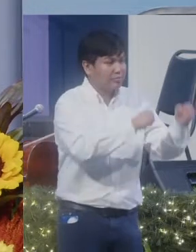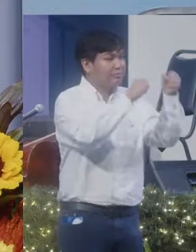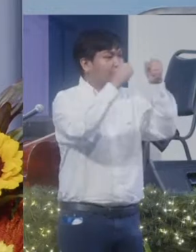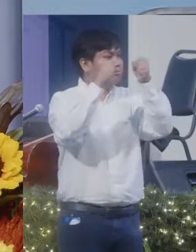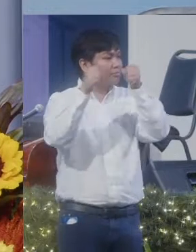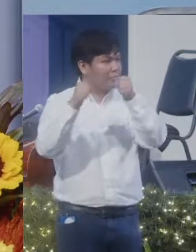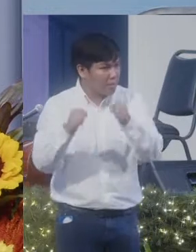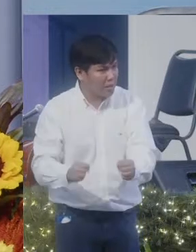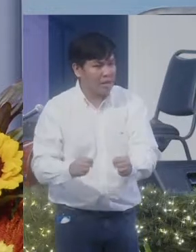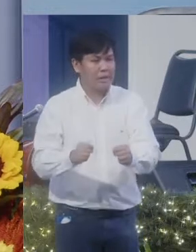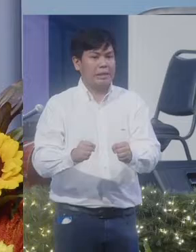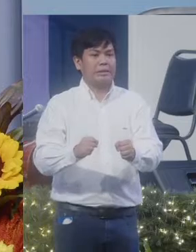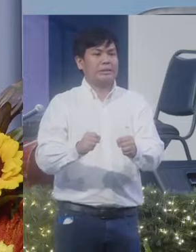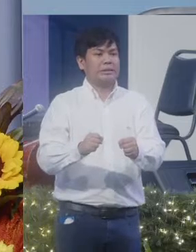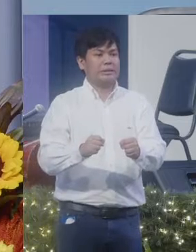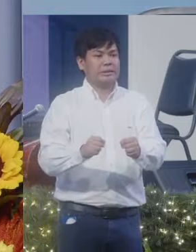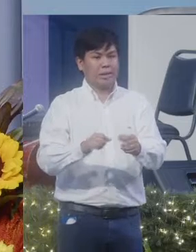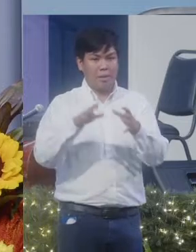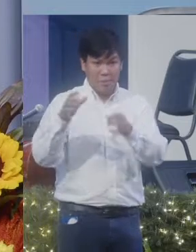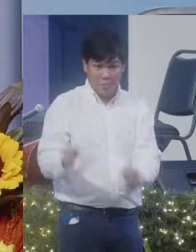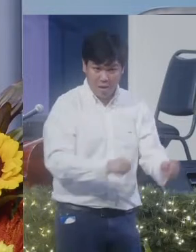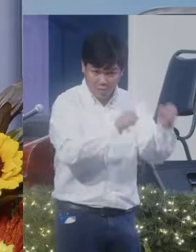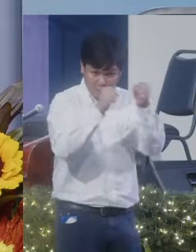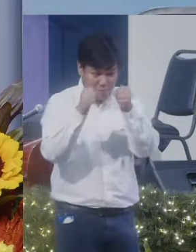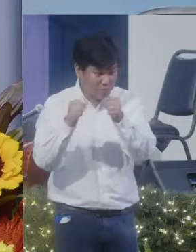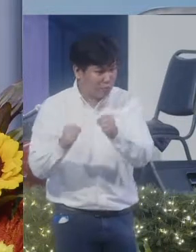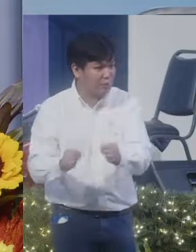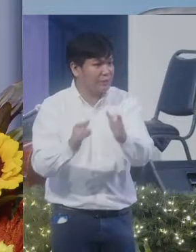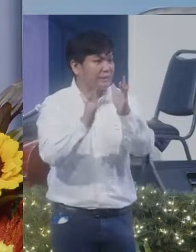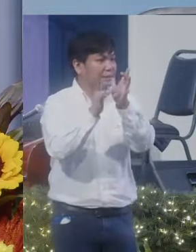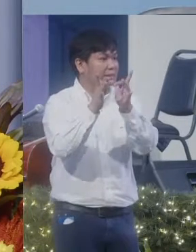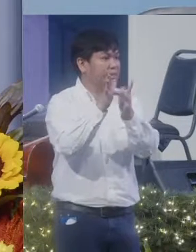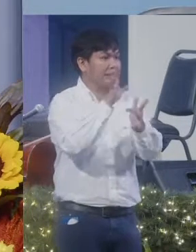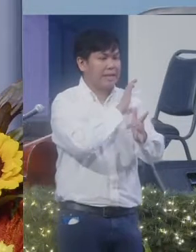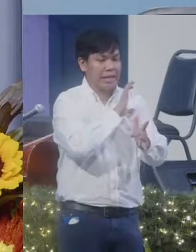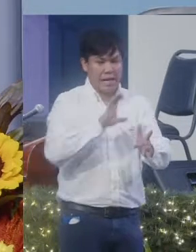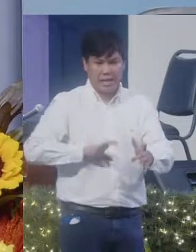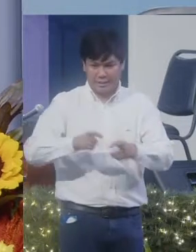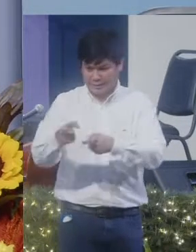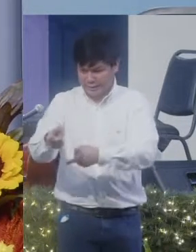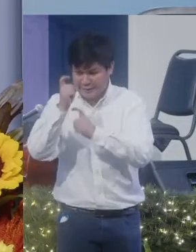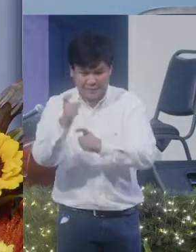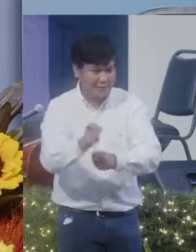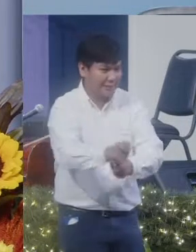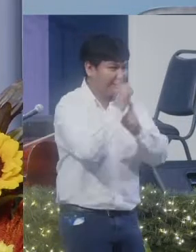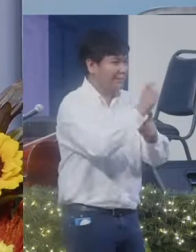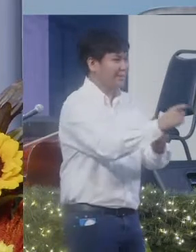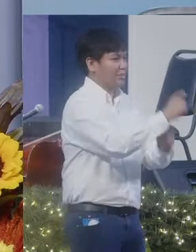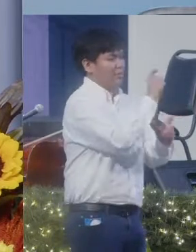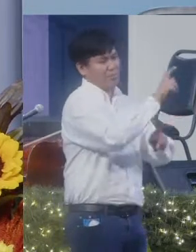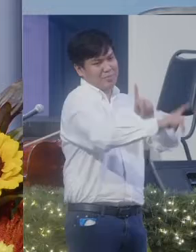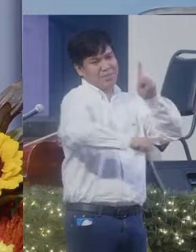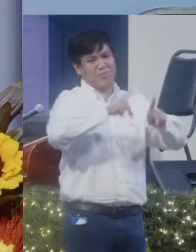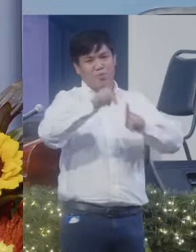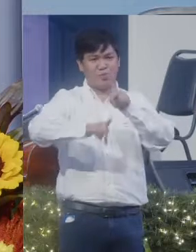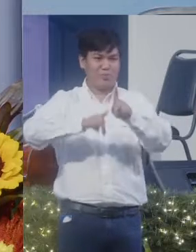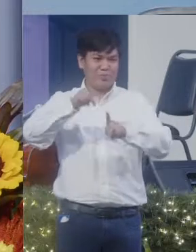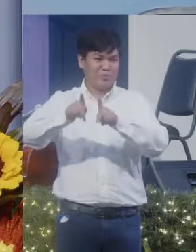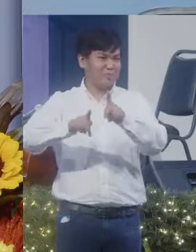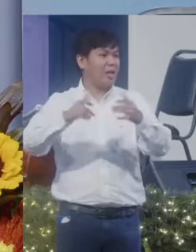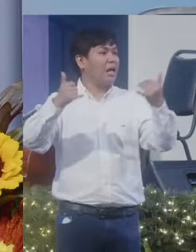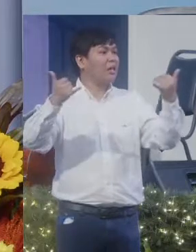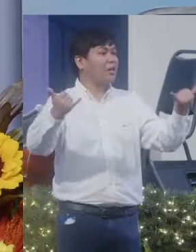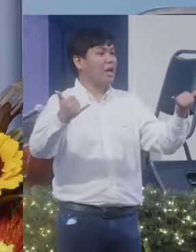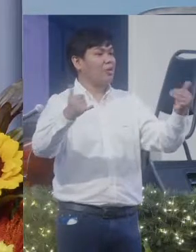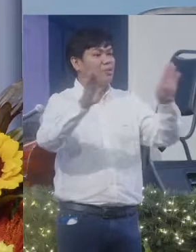Ang makapangyarihang pangingisda ng mga hinirang ng Panginoon. Tayo po'y